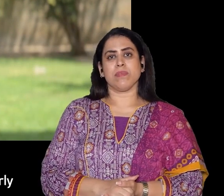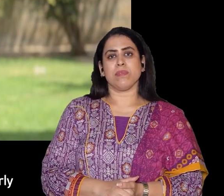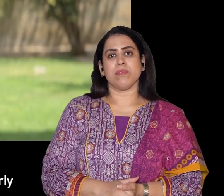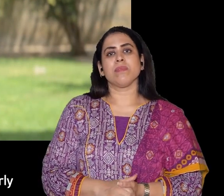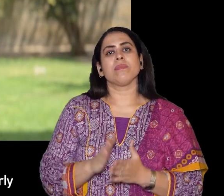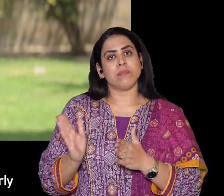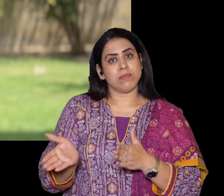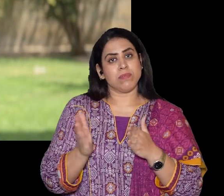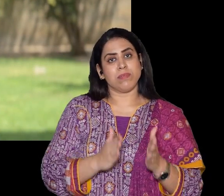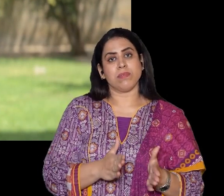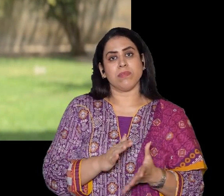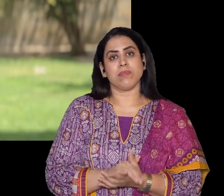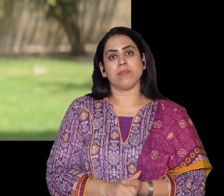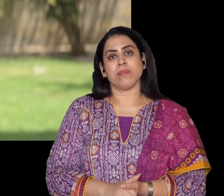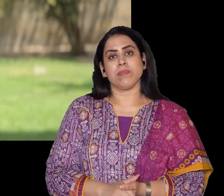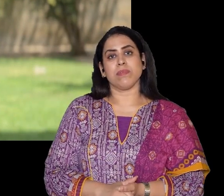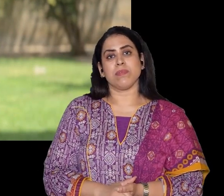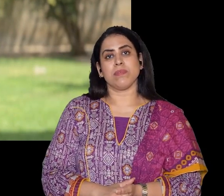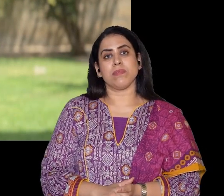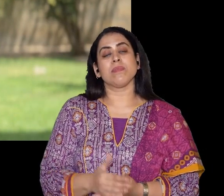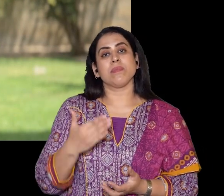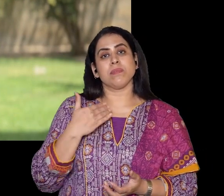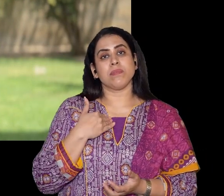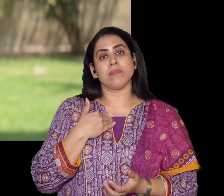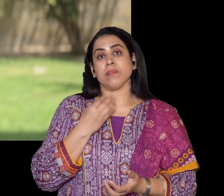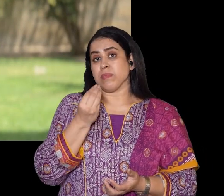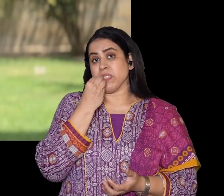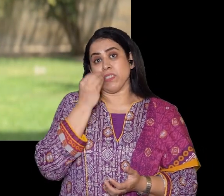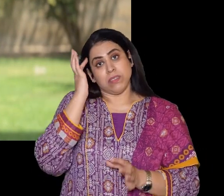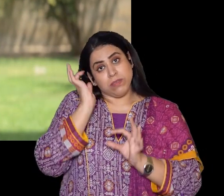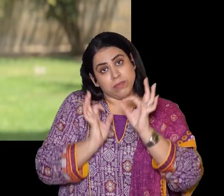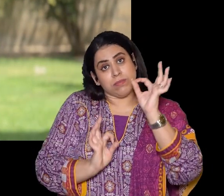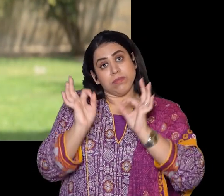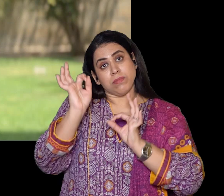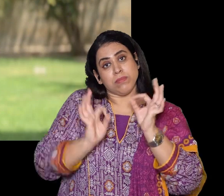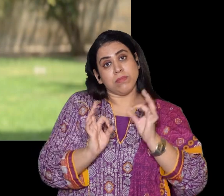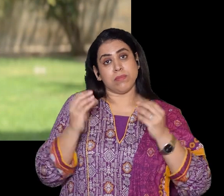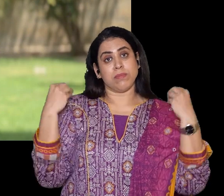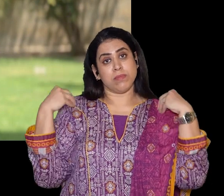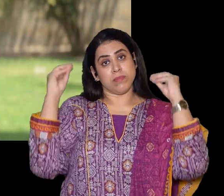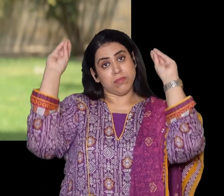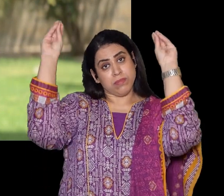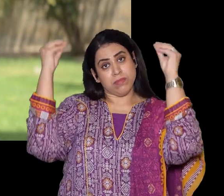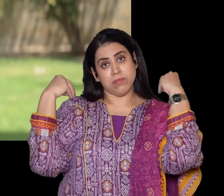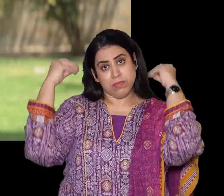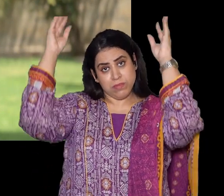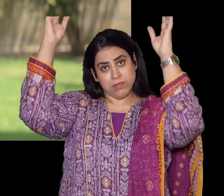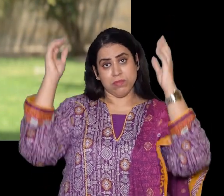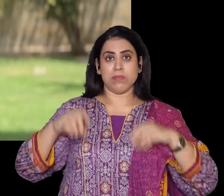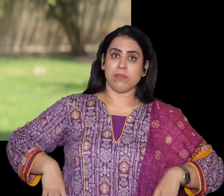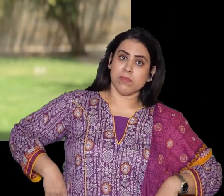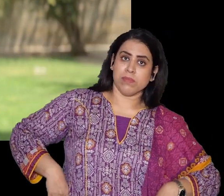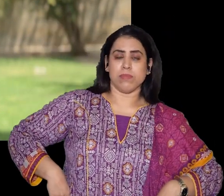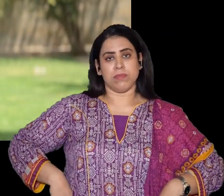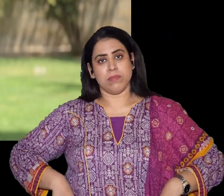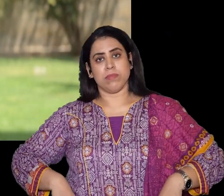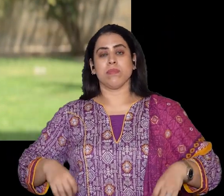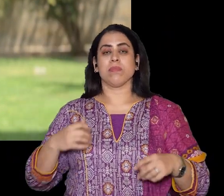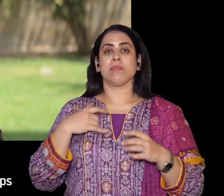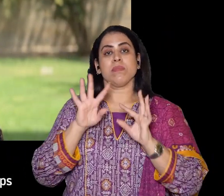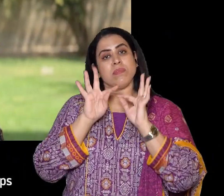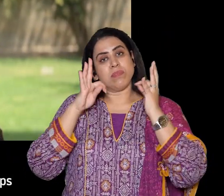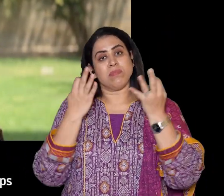हो। इसके अलावा ये है कि मैं अपनी डाइट वगैरह का बहुत ख्याल करती हूँ और अपनी एक्सरसाइज रूटीन में करती